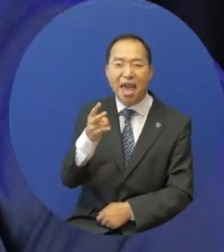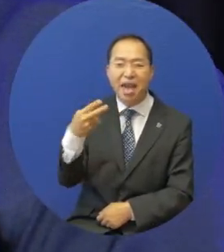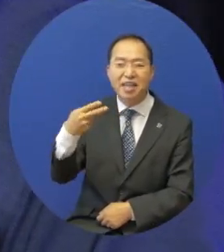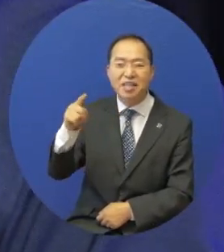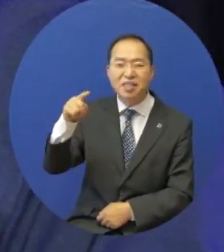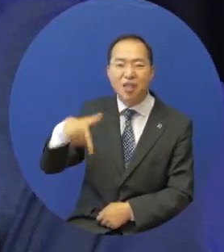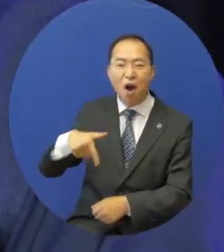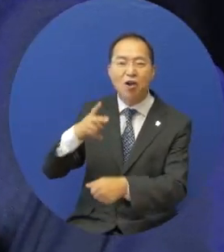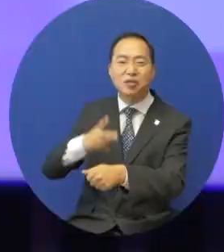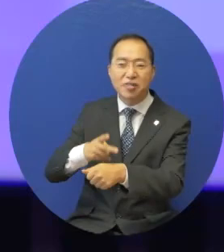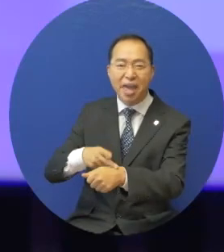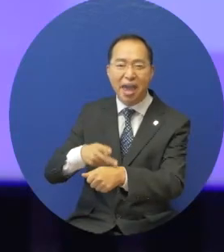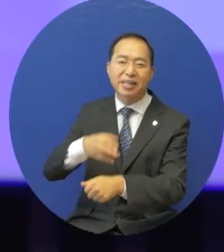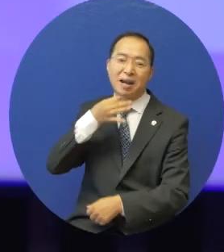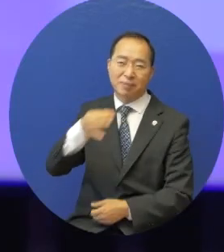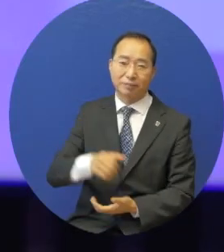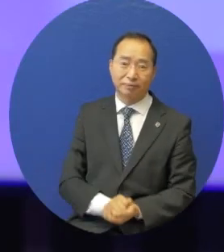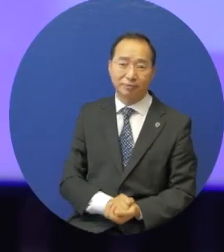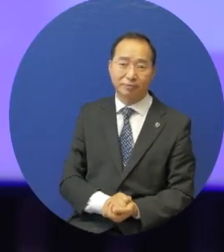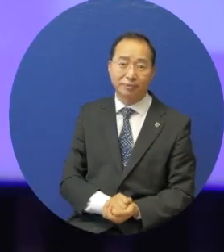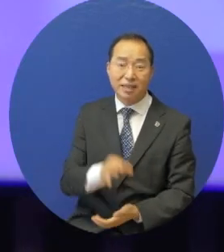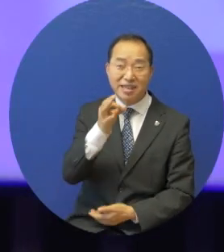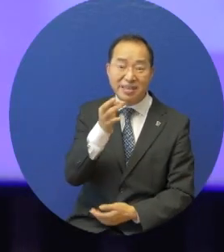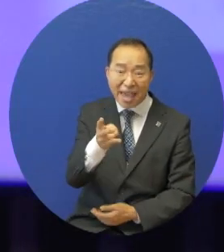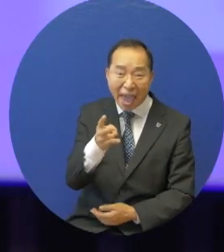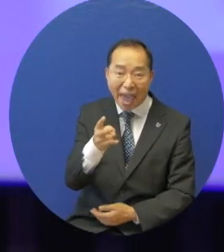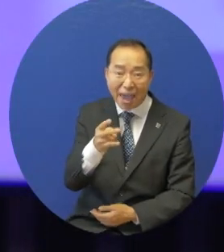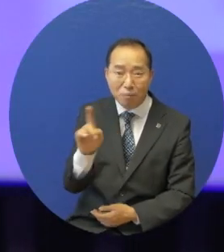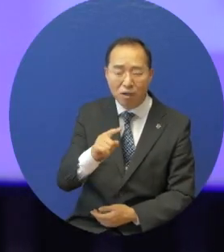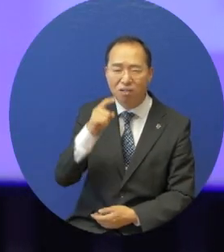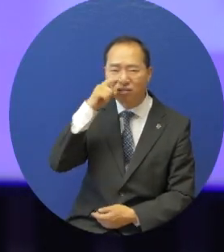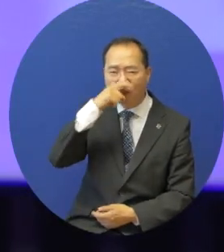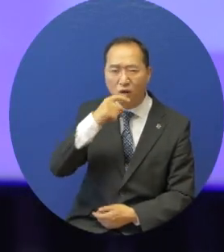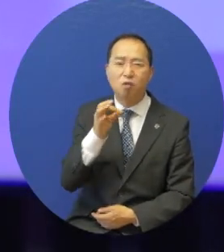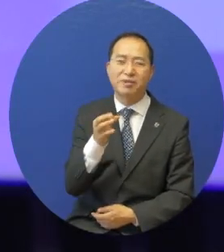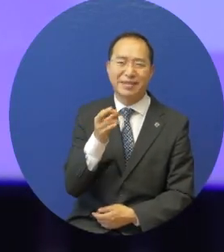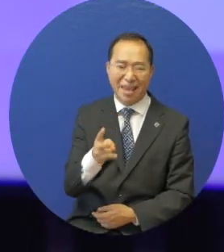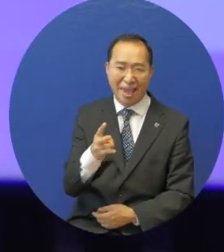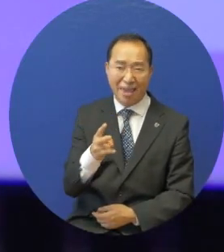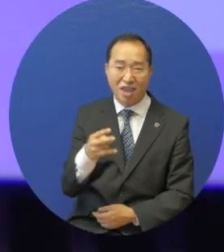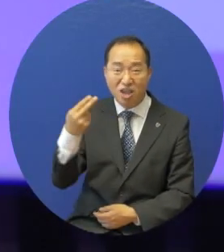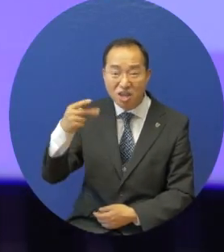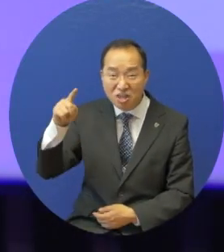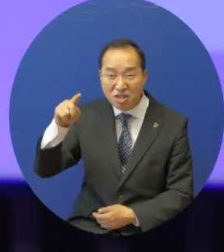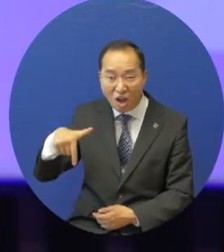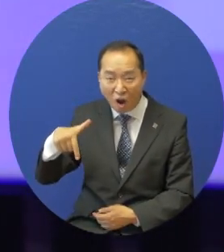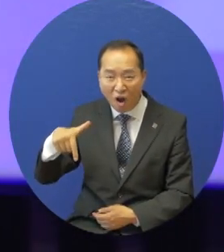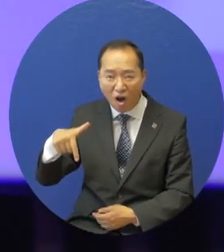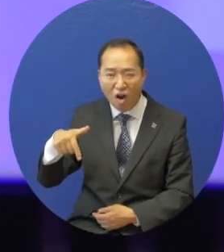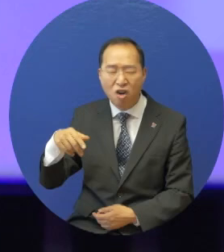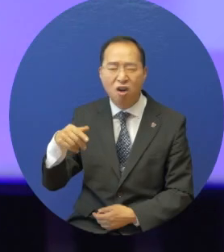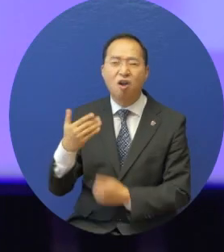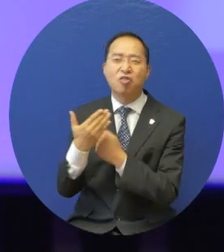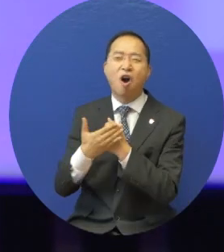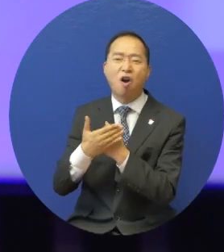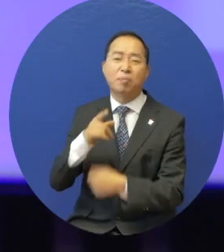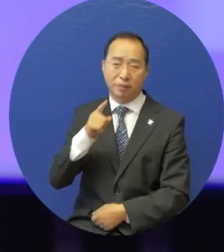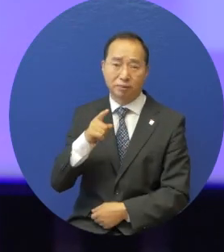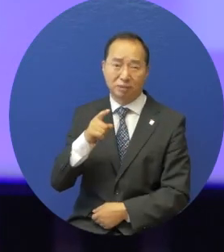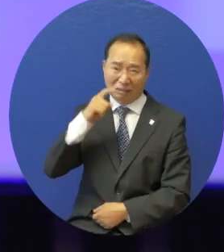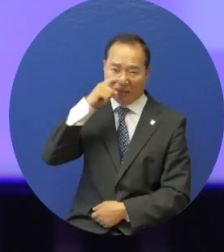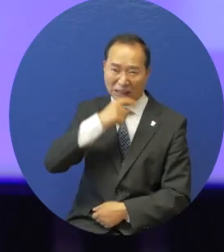예덕선생이라고 칭합니다. 그 예자는 더러울 예자예요. 근데 덕덕자예요. 굉장히 험한 일을 하고 있고